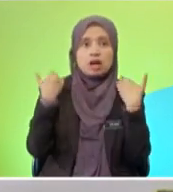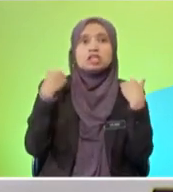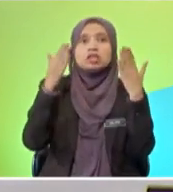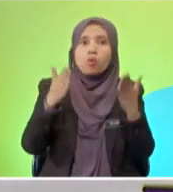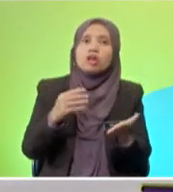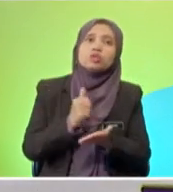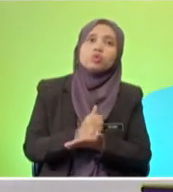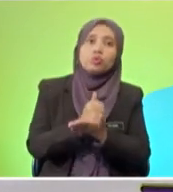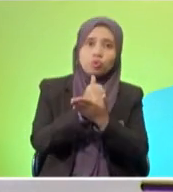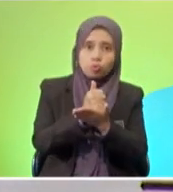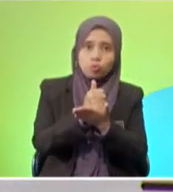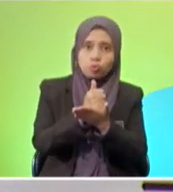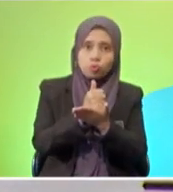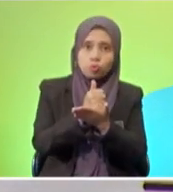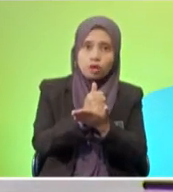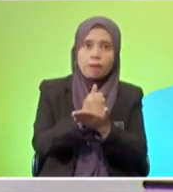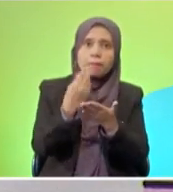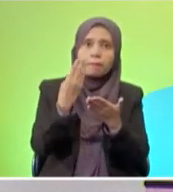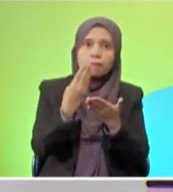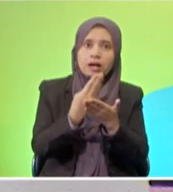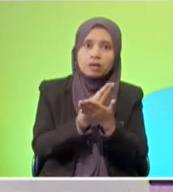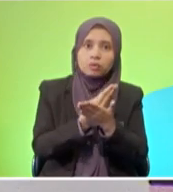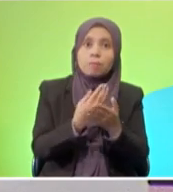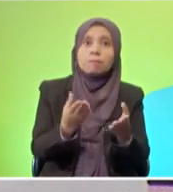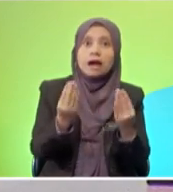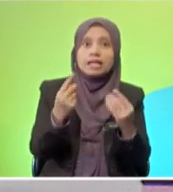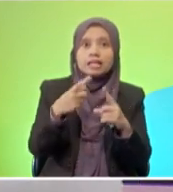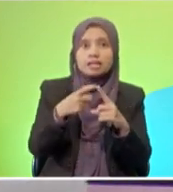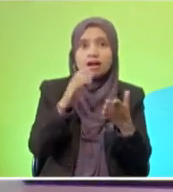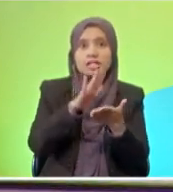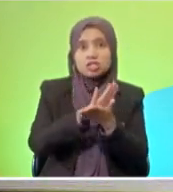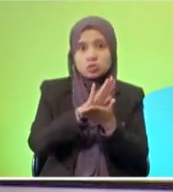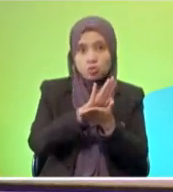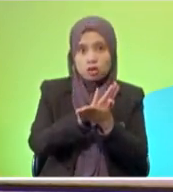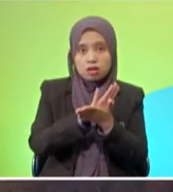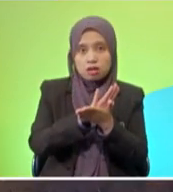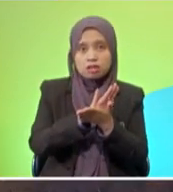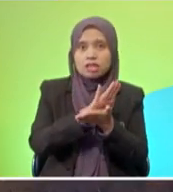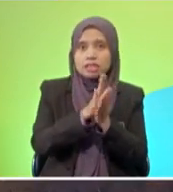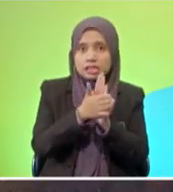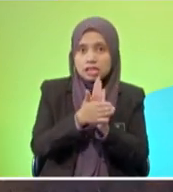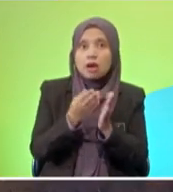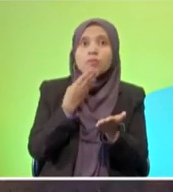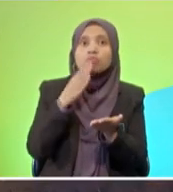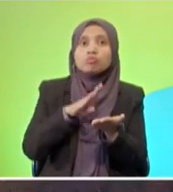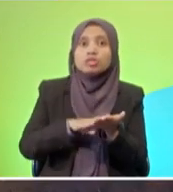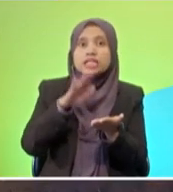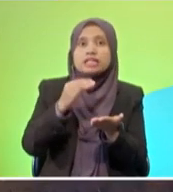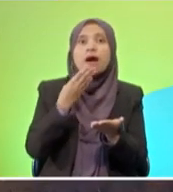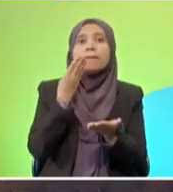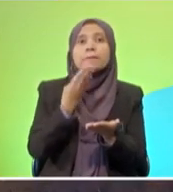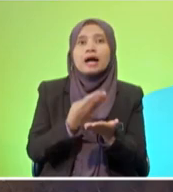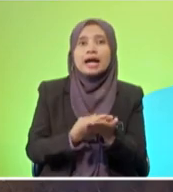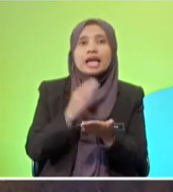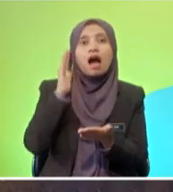oleh murid yang baru pulang dari sekolah inilah orang ketekan Budi yang baik sentiasa dikenal